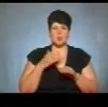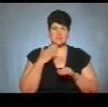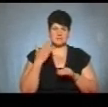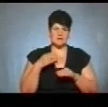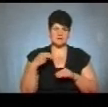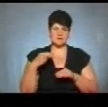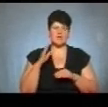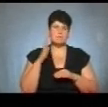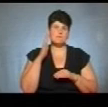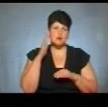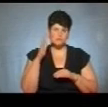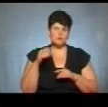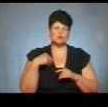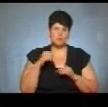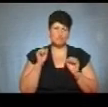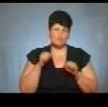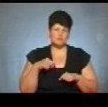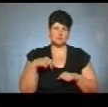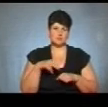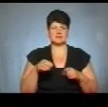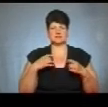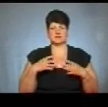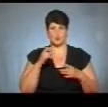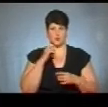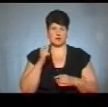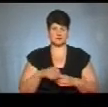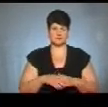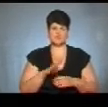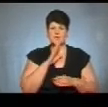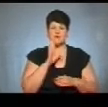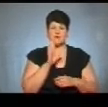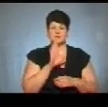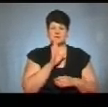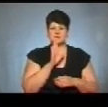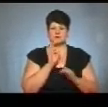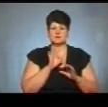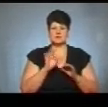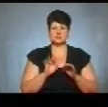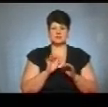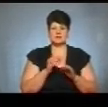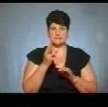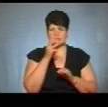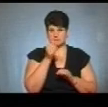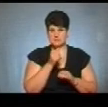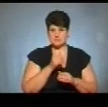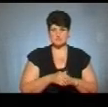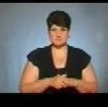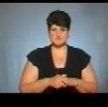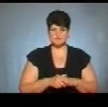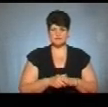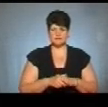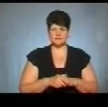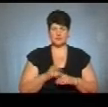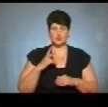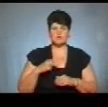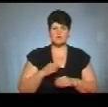взагалі на майбутнє, або в ньому ходити на якісь свята українські. Мама дівчини розповіла, сукню шили 3 місяці. Дочка